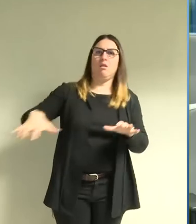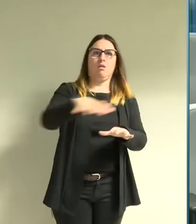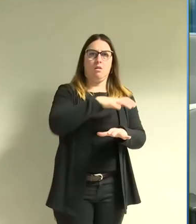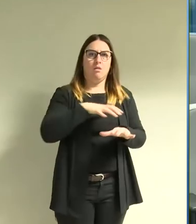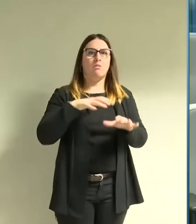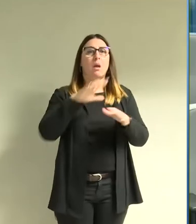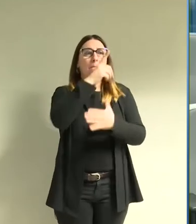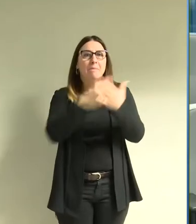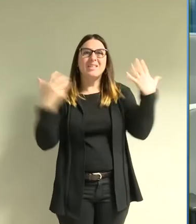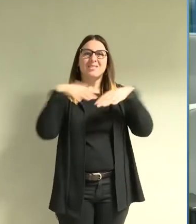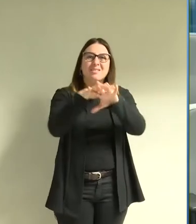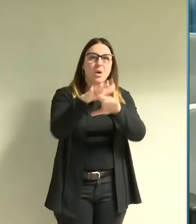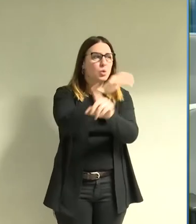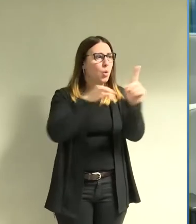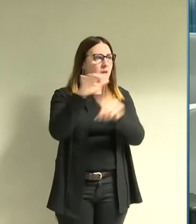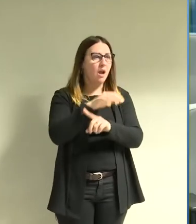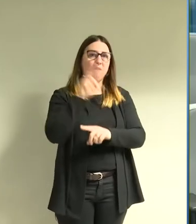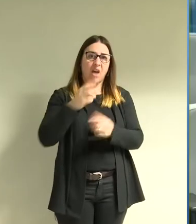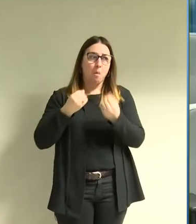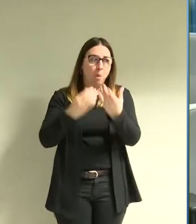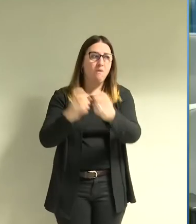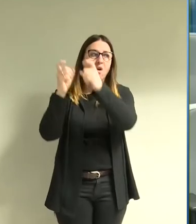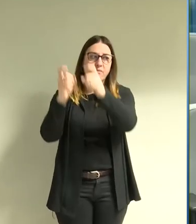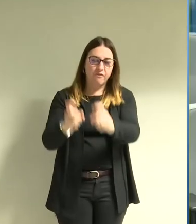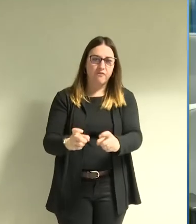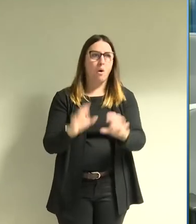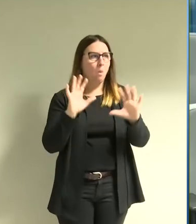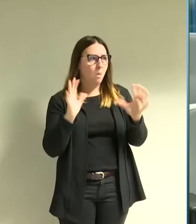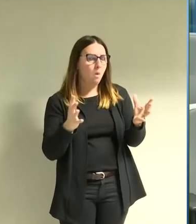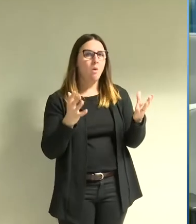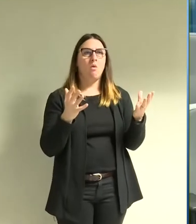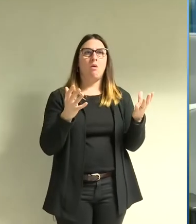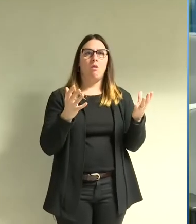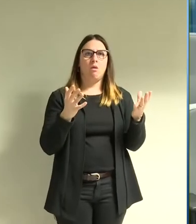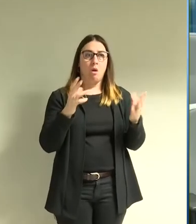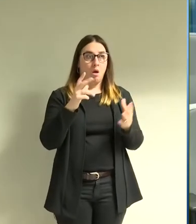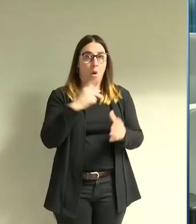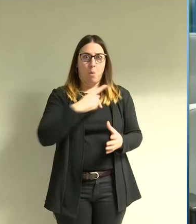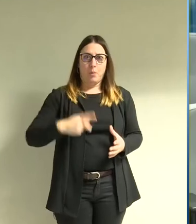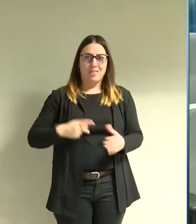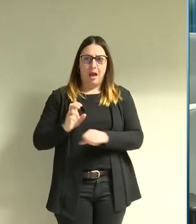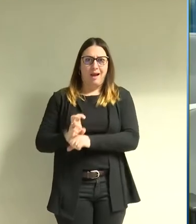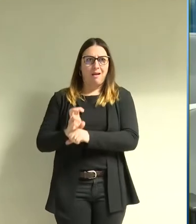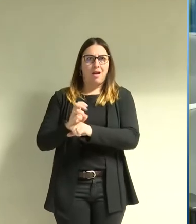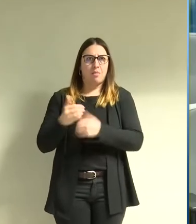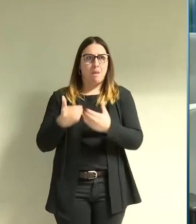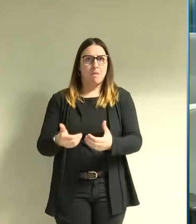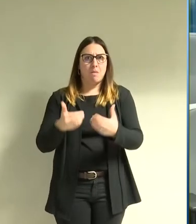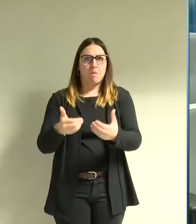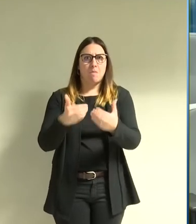mixité sociale se joue justement par le maintien de ses copropriétaires et